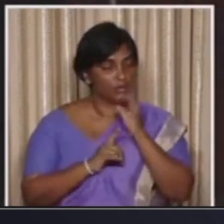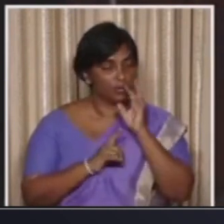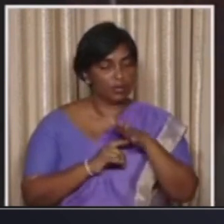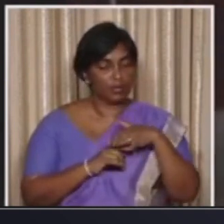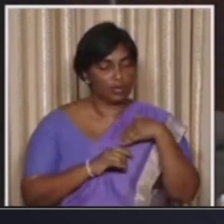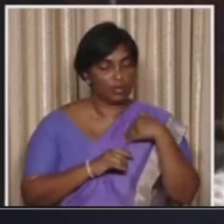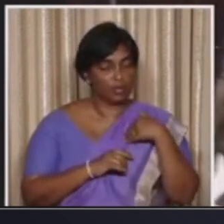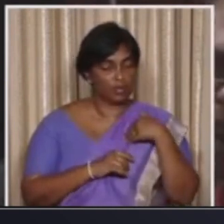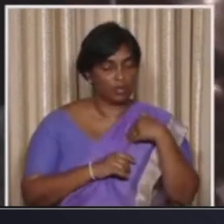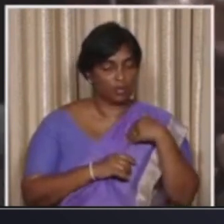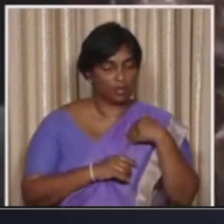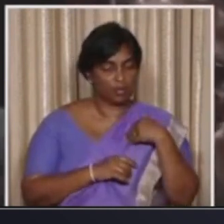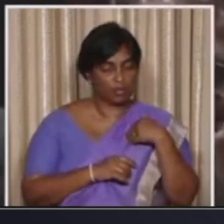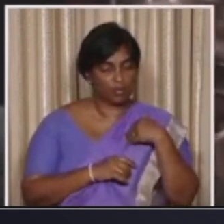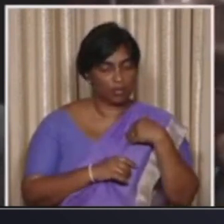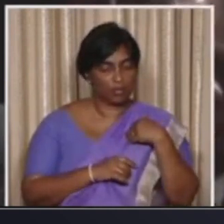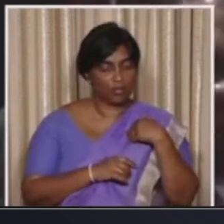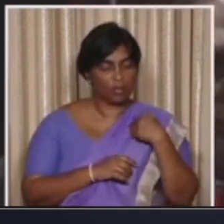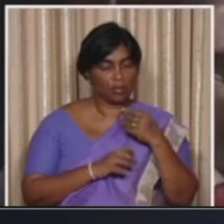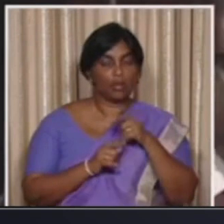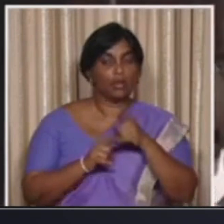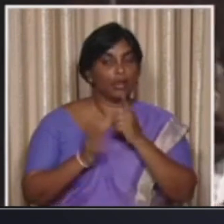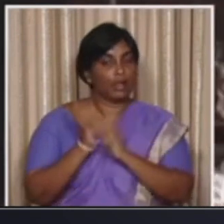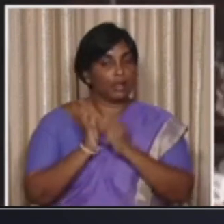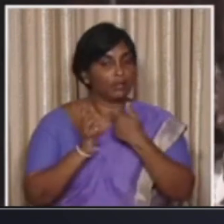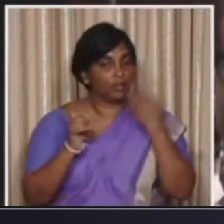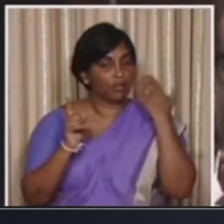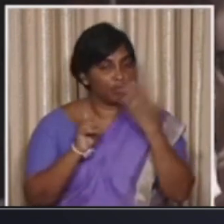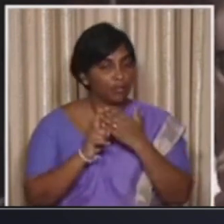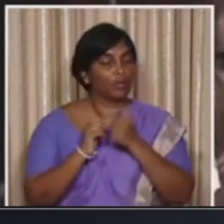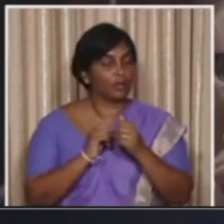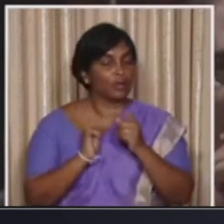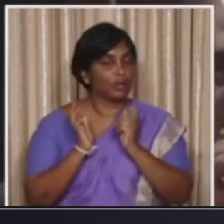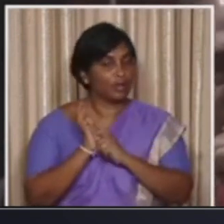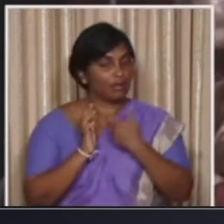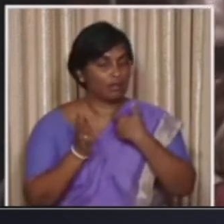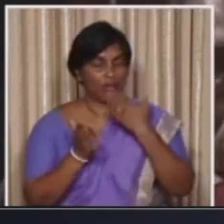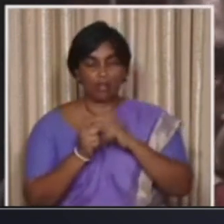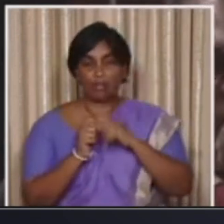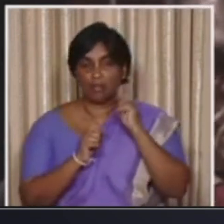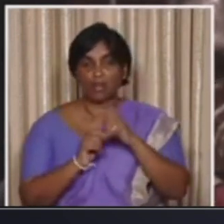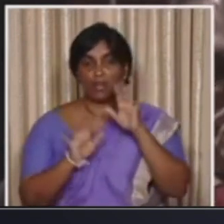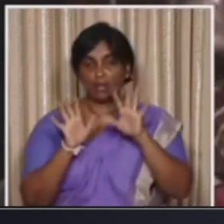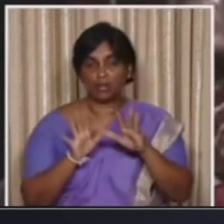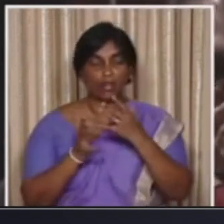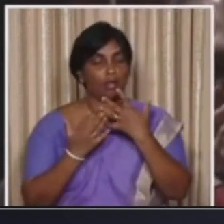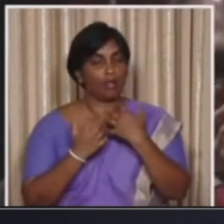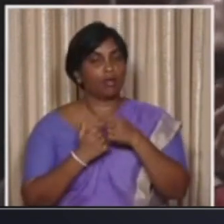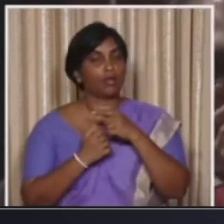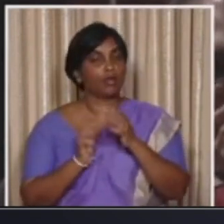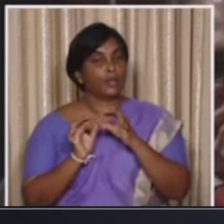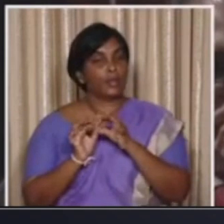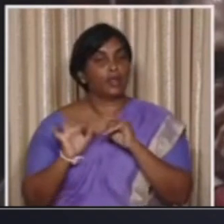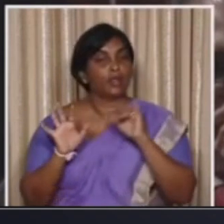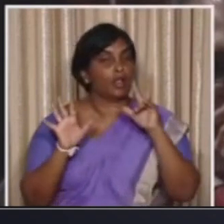ප්‍රධාන ණයවලට පොලු තියපු දහදෙනා ගත්තොත් ප්‍රධාන ණයවලට පොලු තියන දහදෙනා ගත්තොත් හම්බ වෙනවා රුපියල්